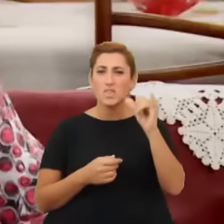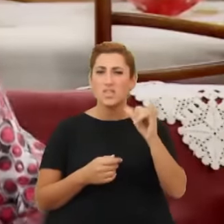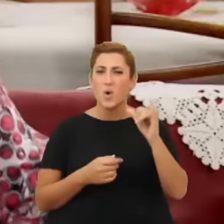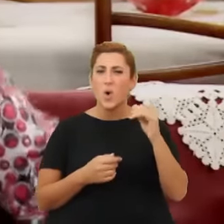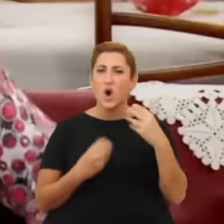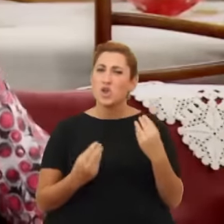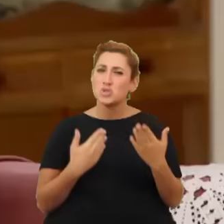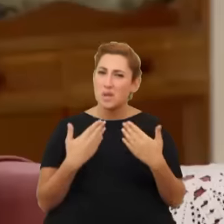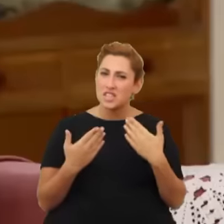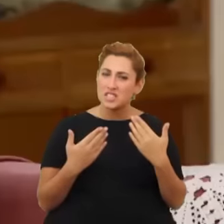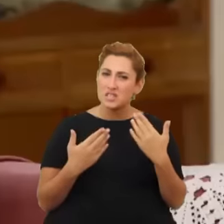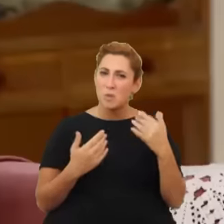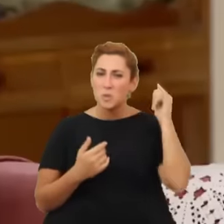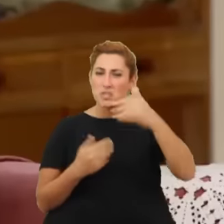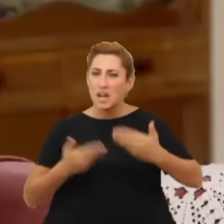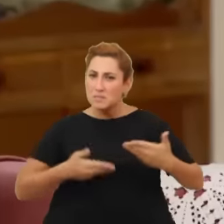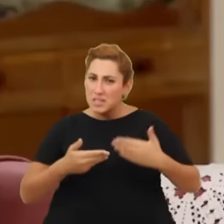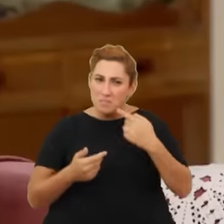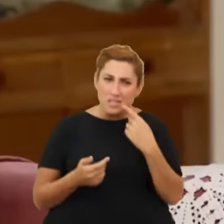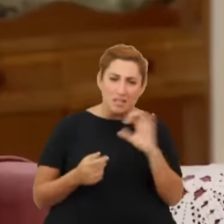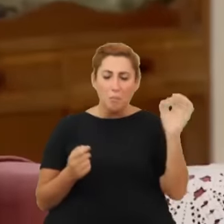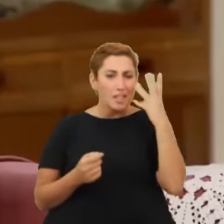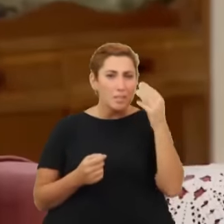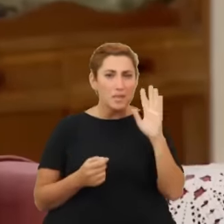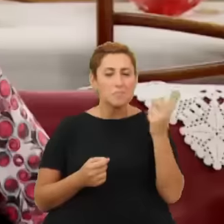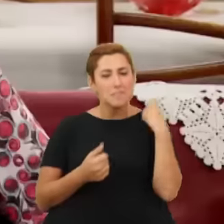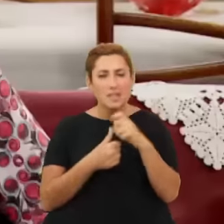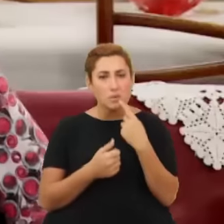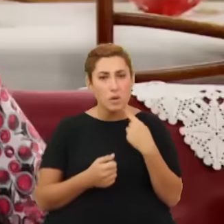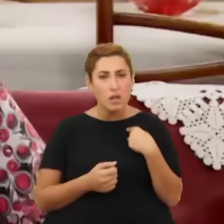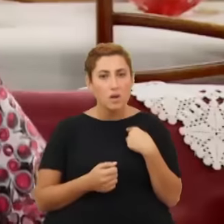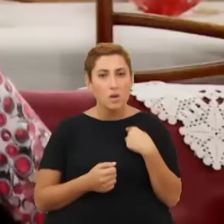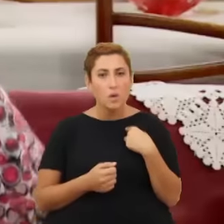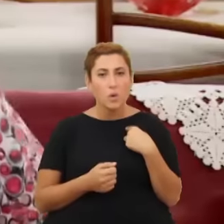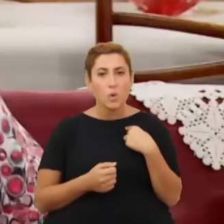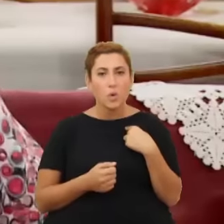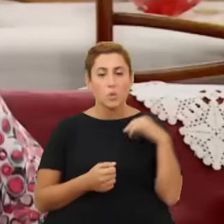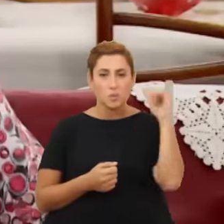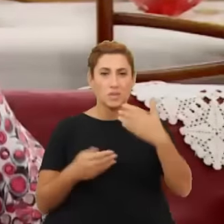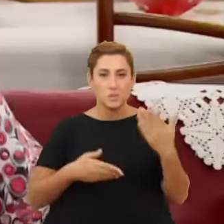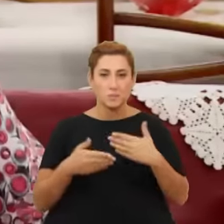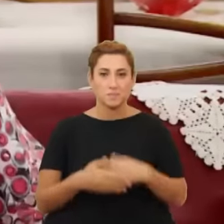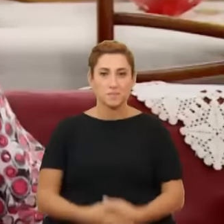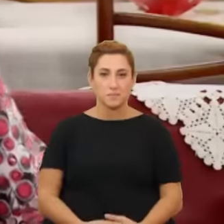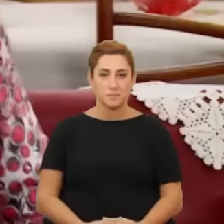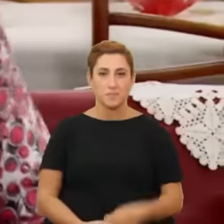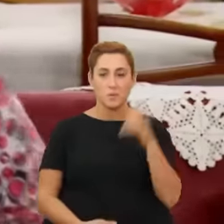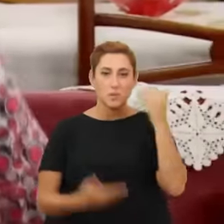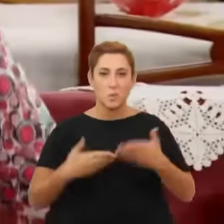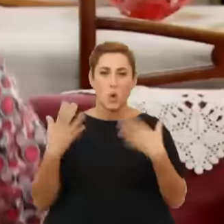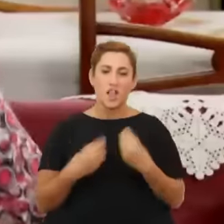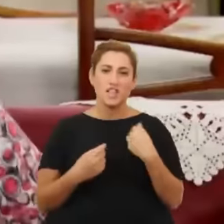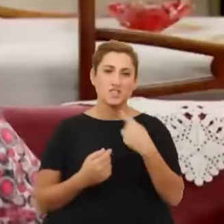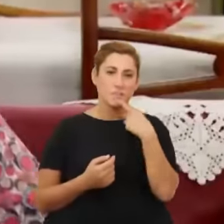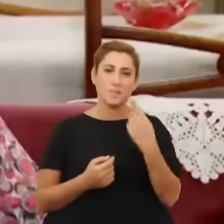Hoşbeş mi? Hostes mi dedi? Tam hostes mi dedi? Anlamadım ben. Tam bir daha söyle. Hostes. Hostes olacağım.